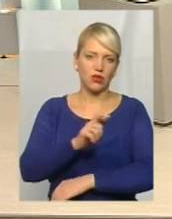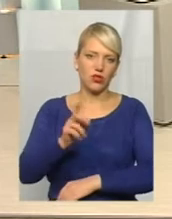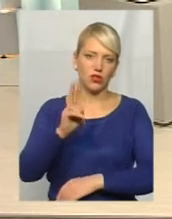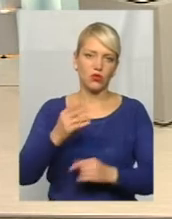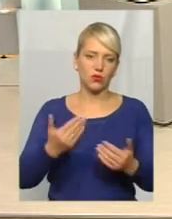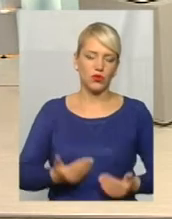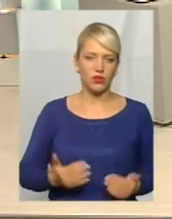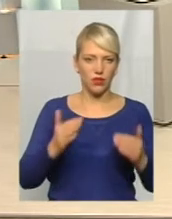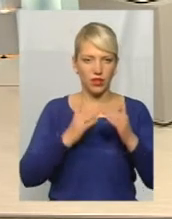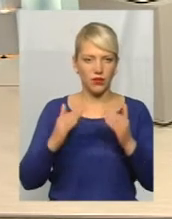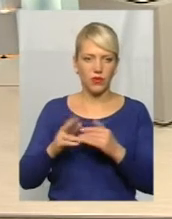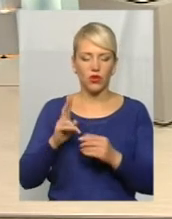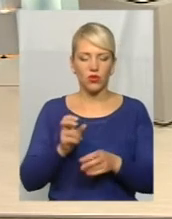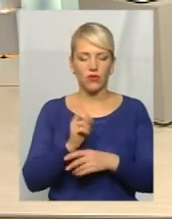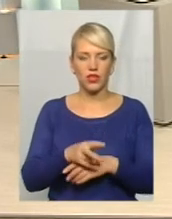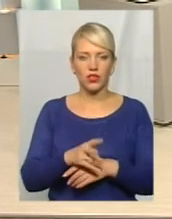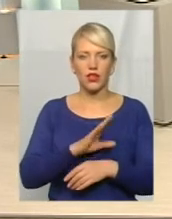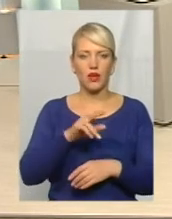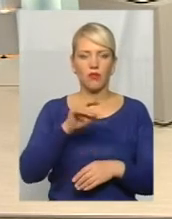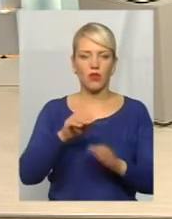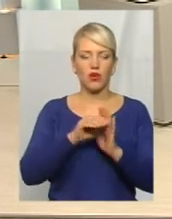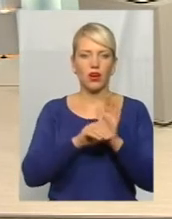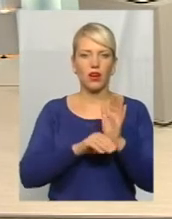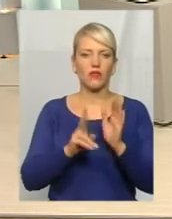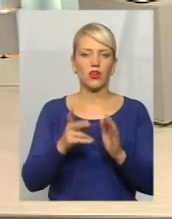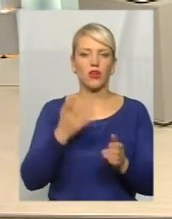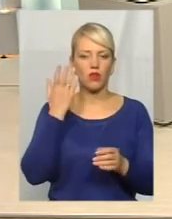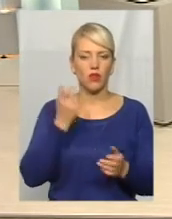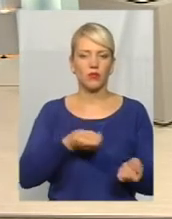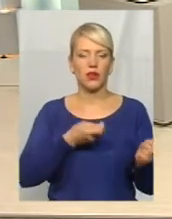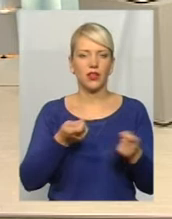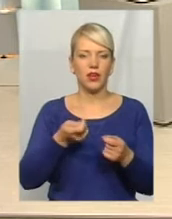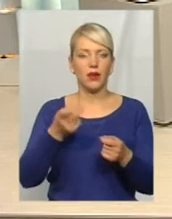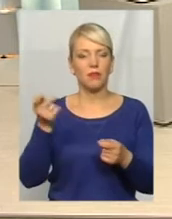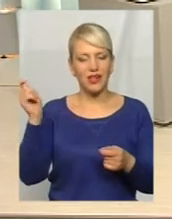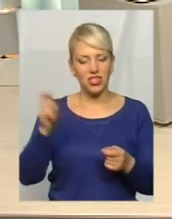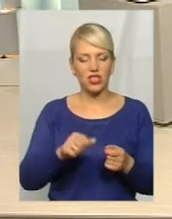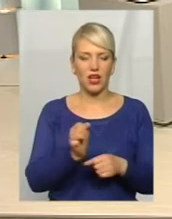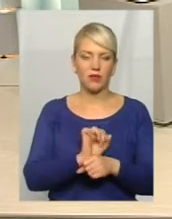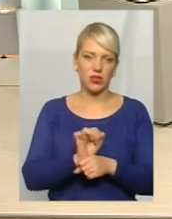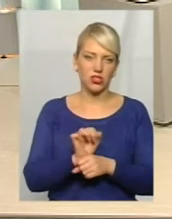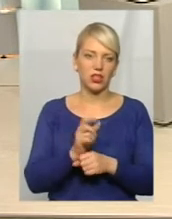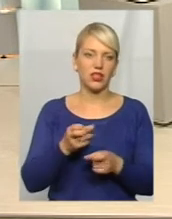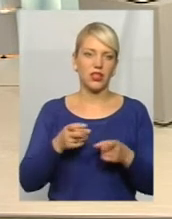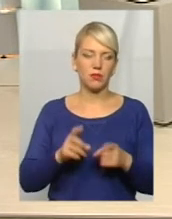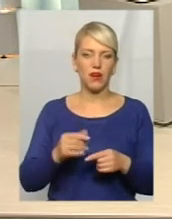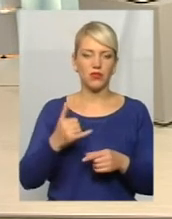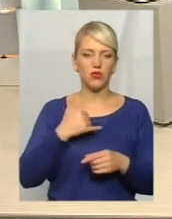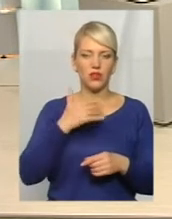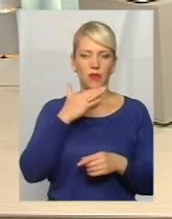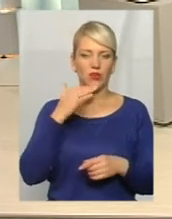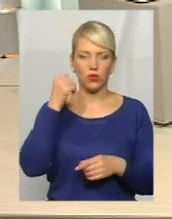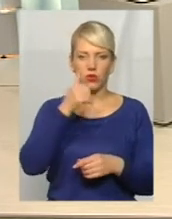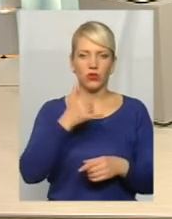викидають непотріб не по графіку, коли приїжджає машина. Тобто, насправді, за багато років у нас не